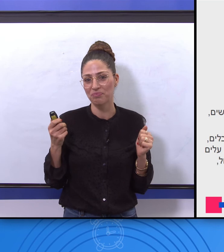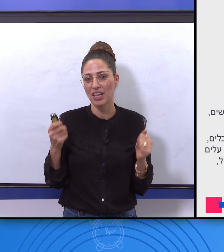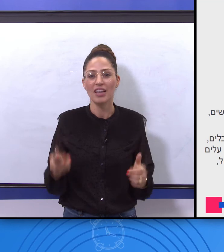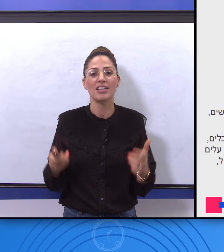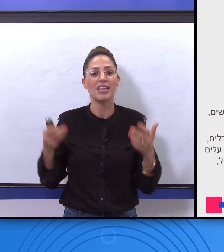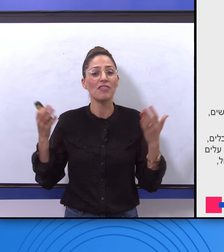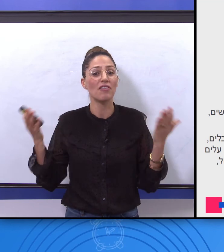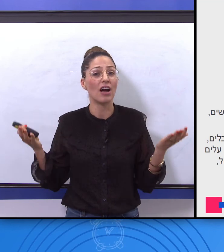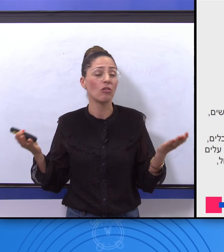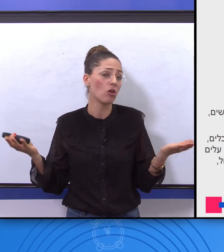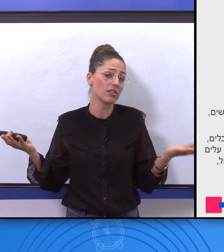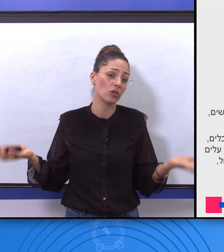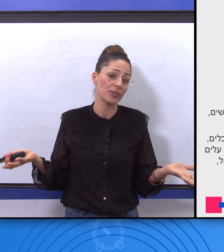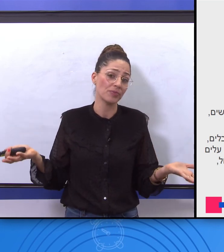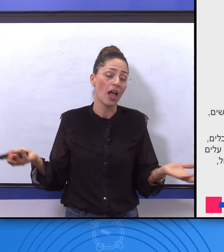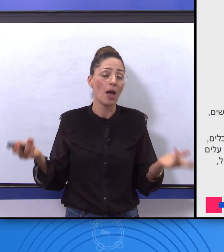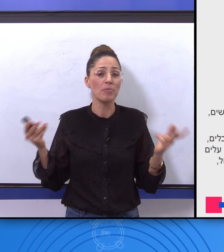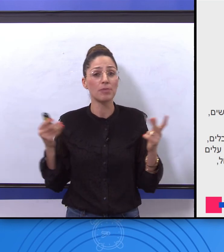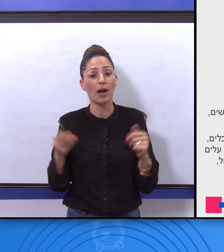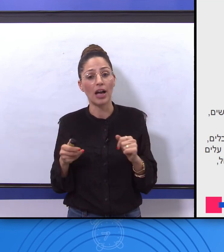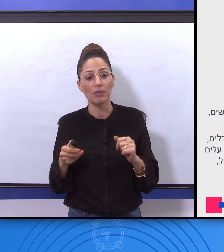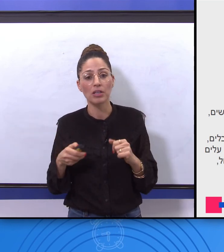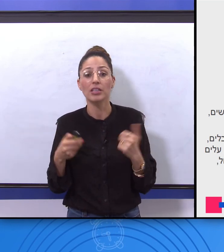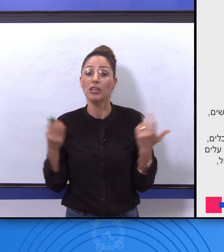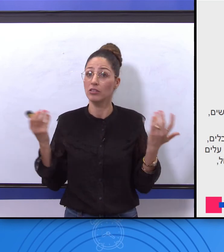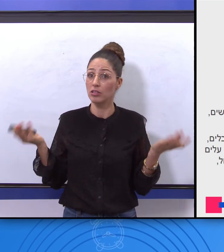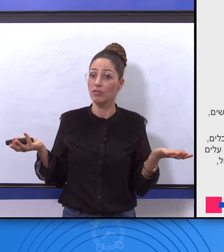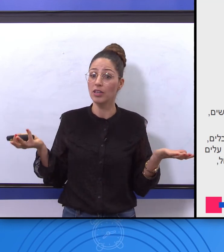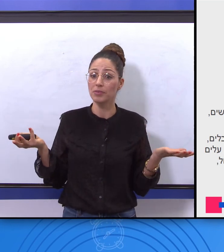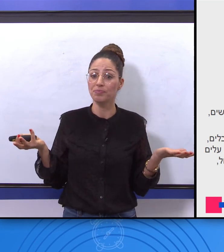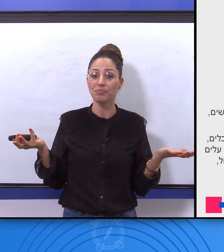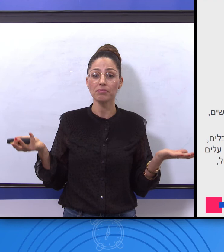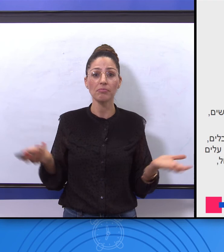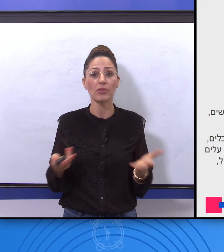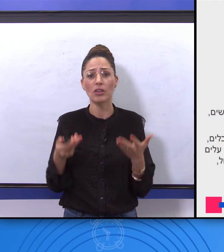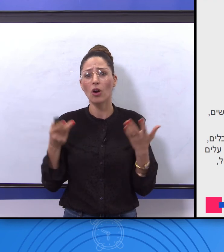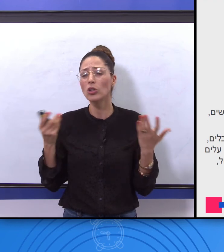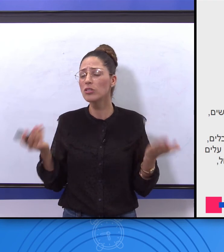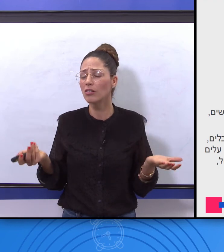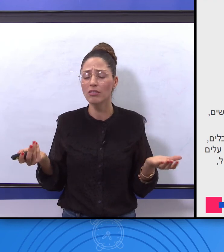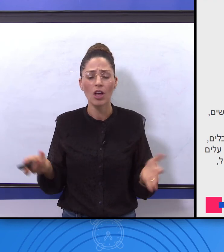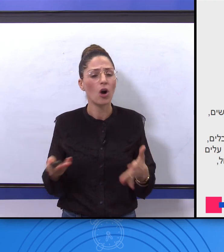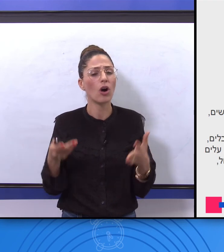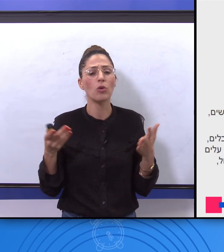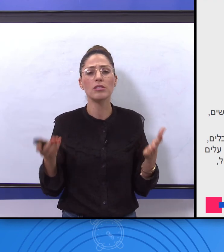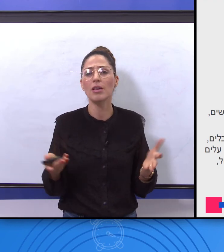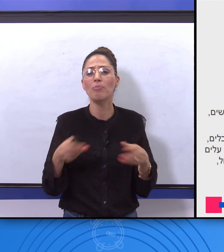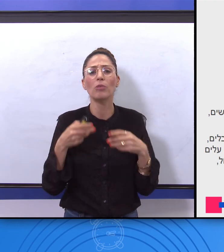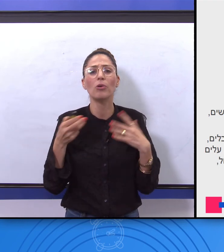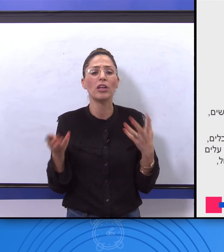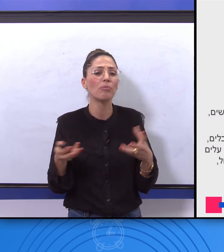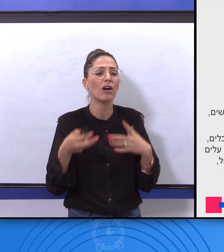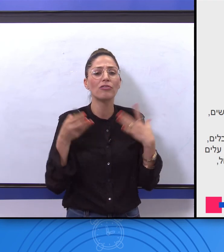ילדים? דף לבן או צבעוני, מספריים, דבק, או נוצות, או